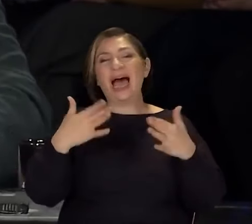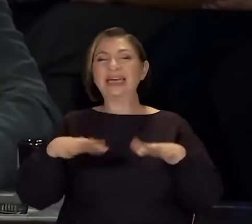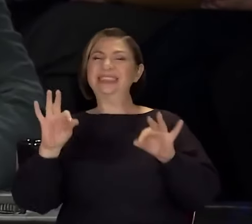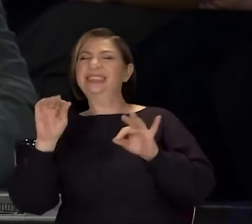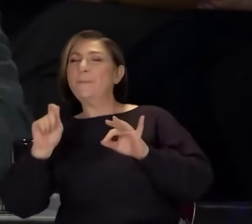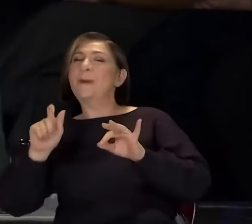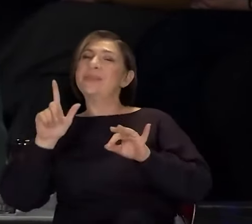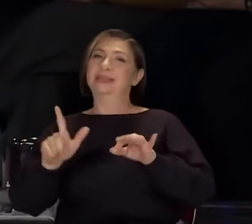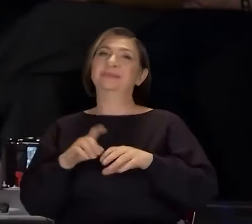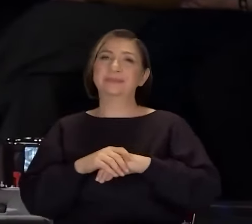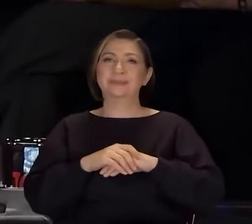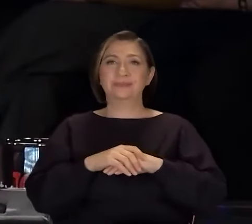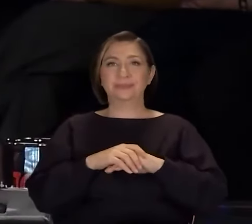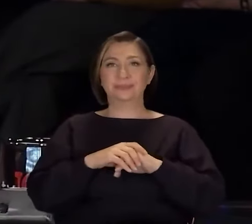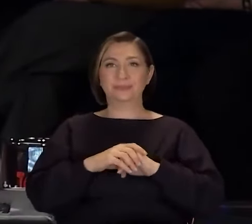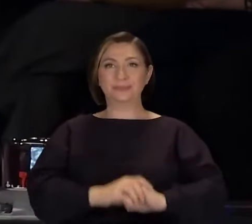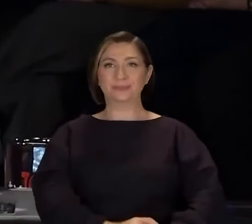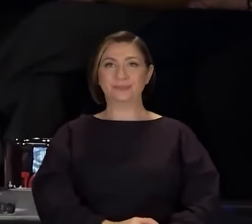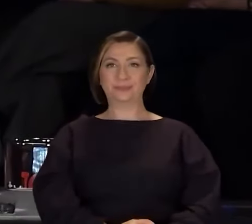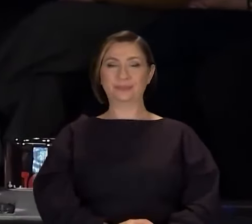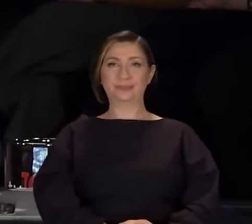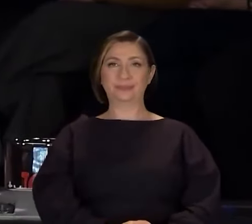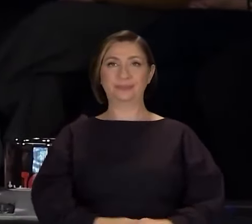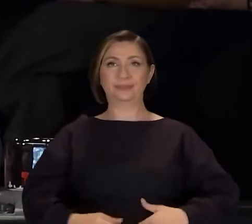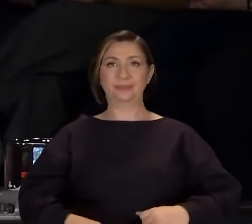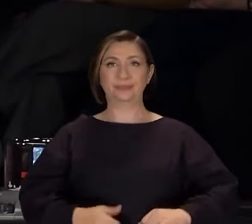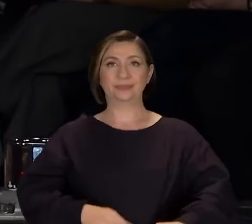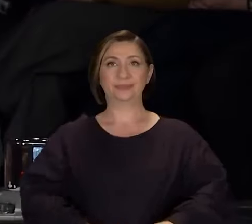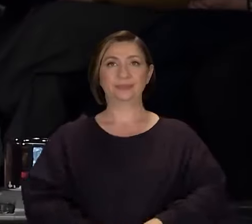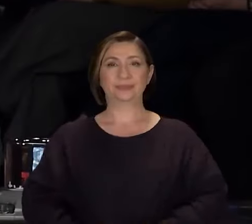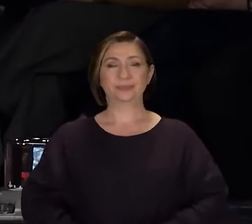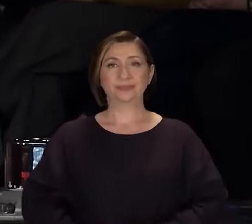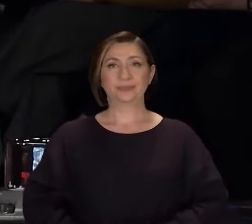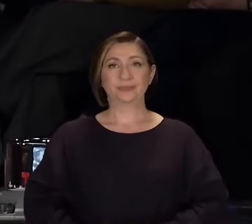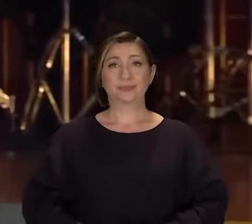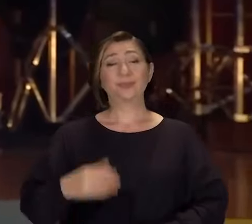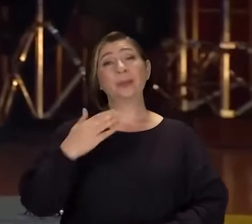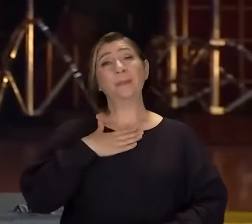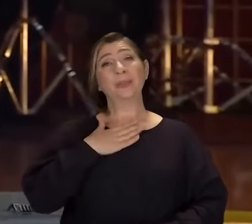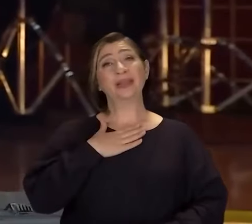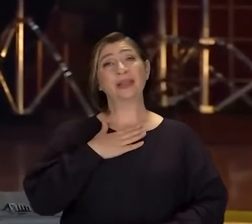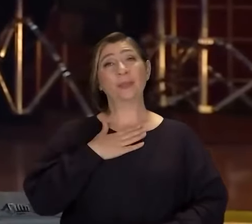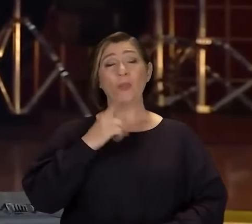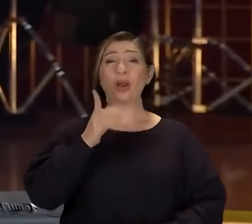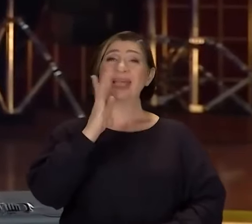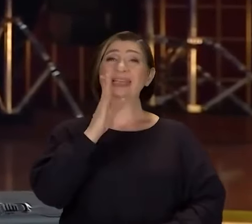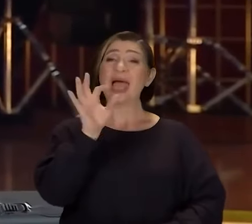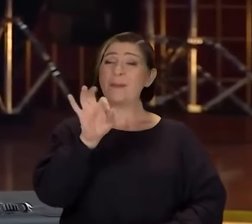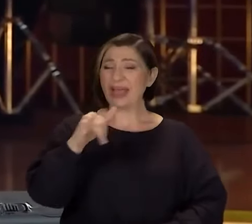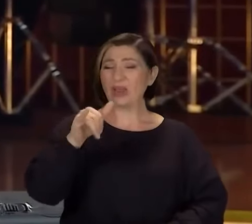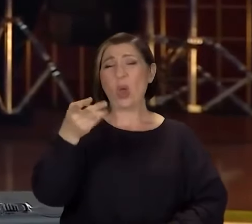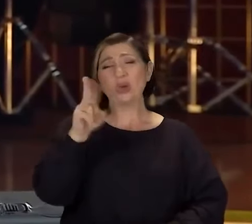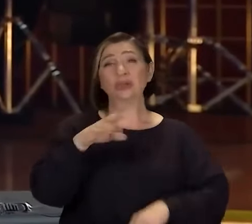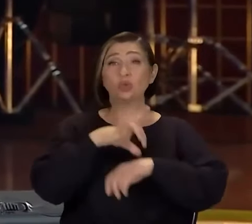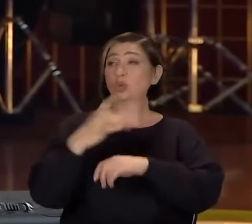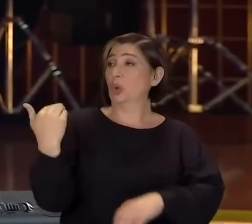Hazır kafam basıyorken bir şeylere yapabildiğimin en iyisini yapmaya çalışıyorum. Bana da böyle giderse hemen öleceksin